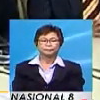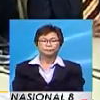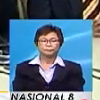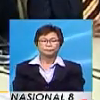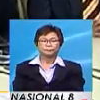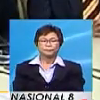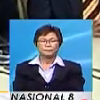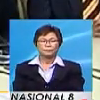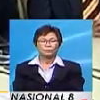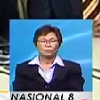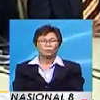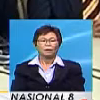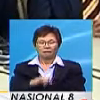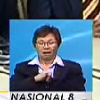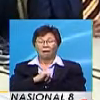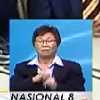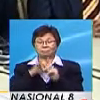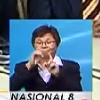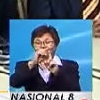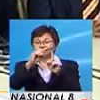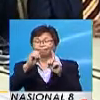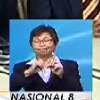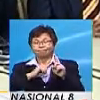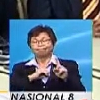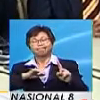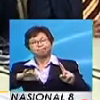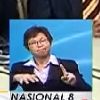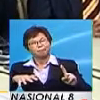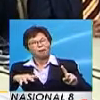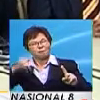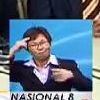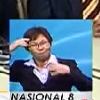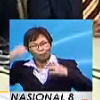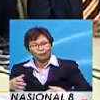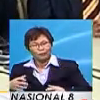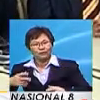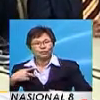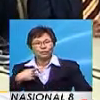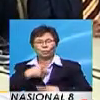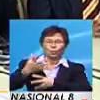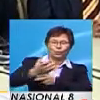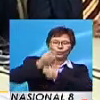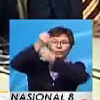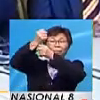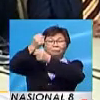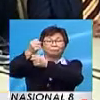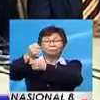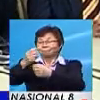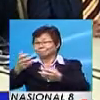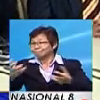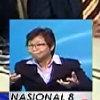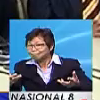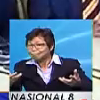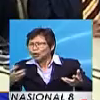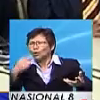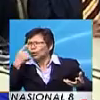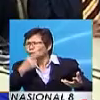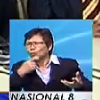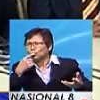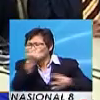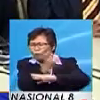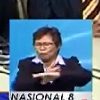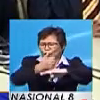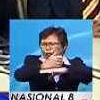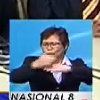nanti confent that we will the day the question is not so much Who is form the